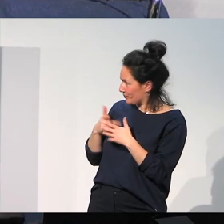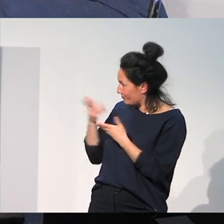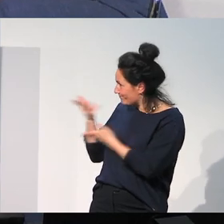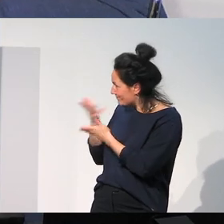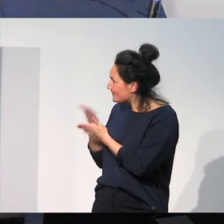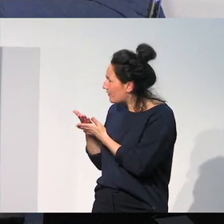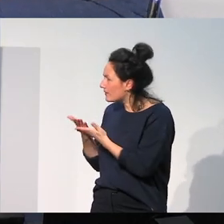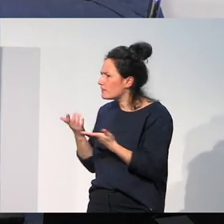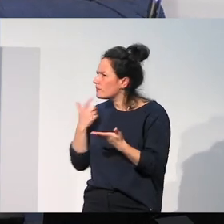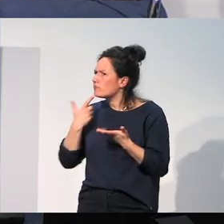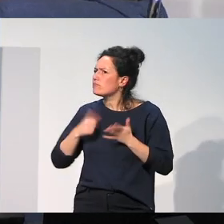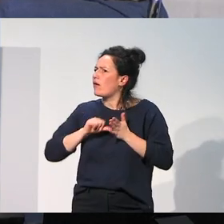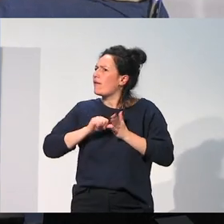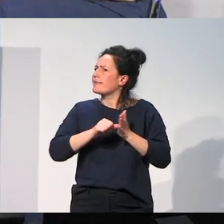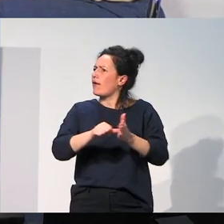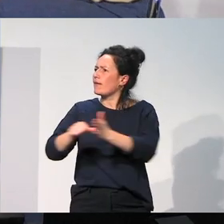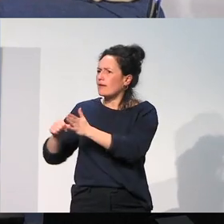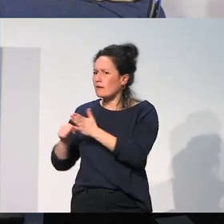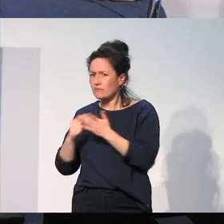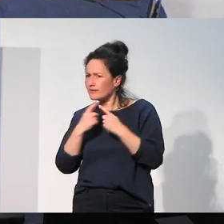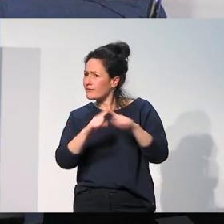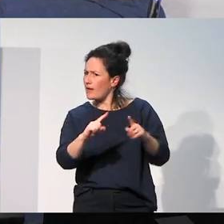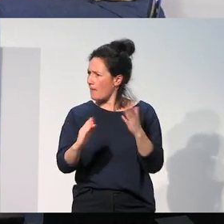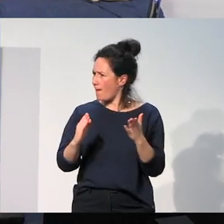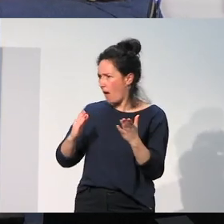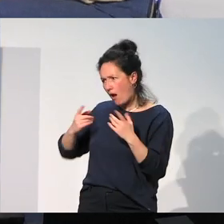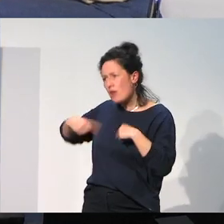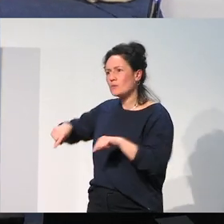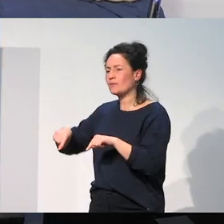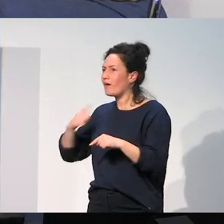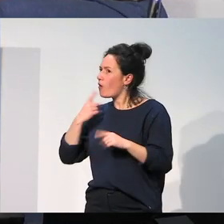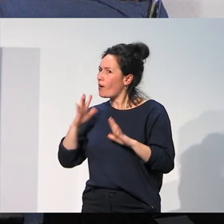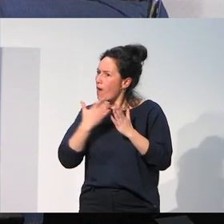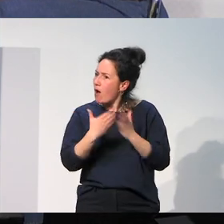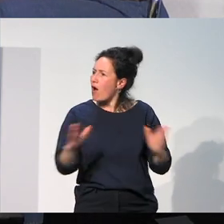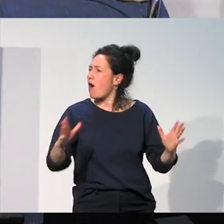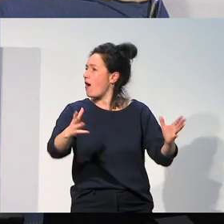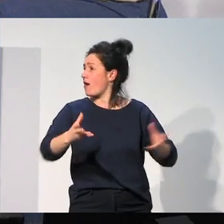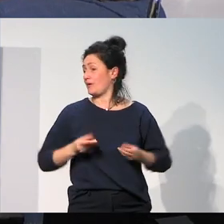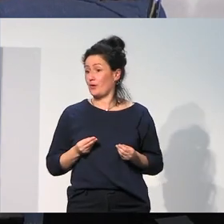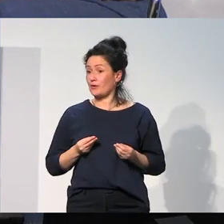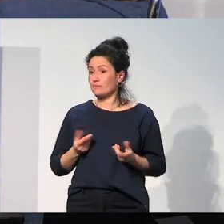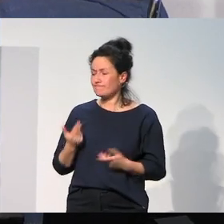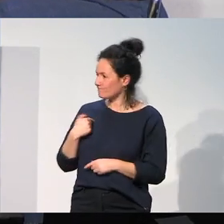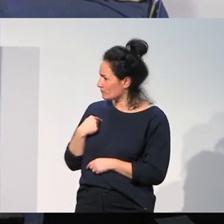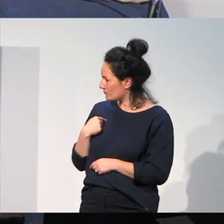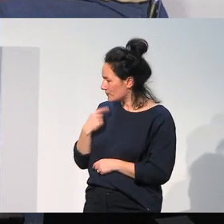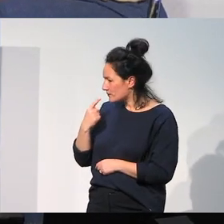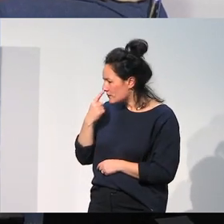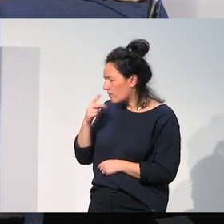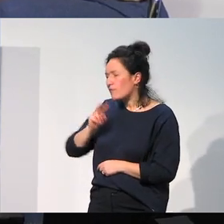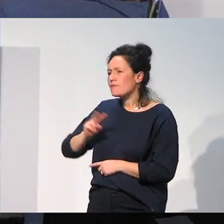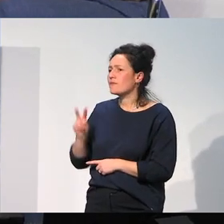c'est quelles identités autres, différentes, et comment accueillir les autres. Et je trouve que c'est